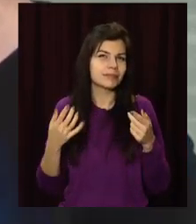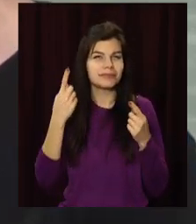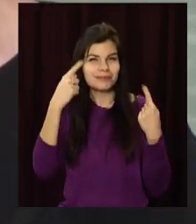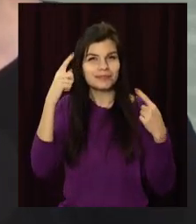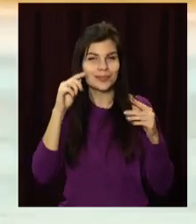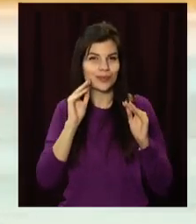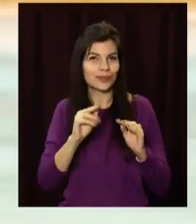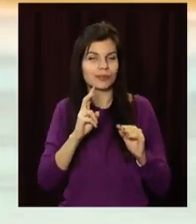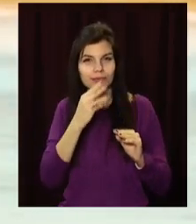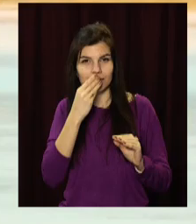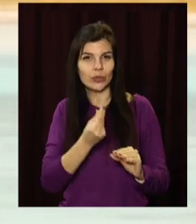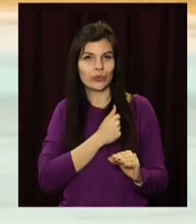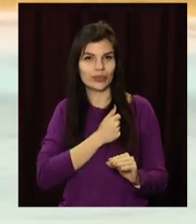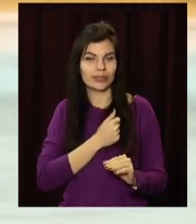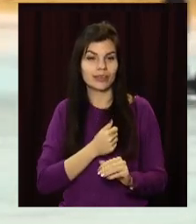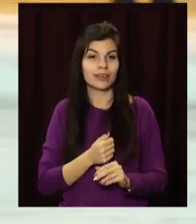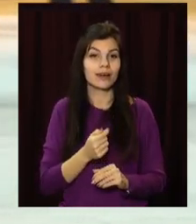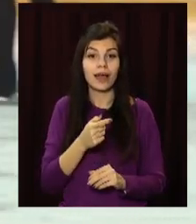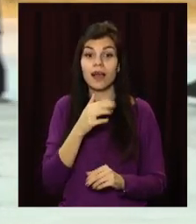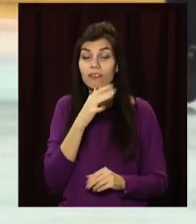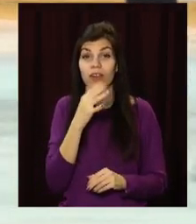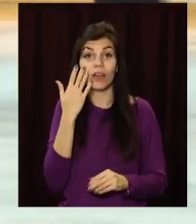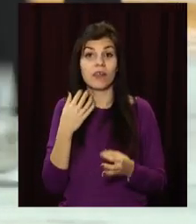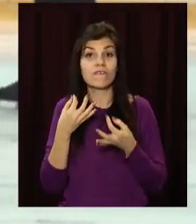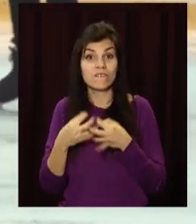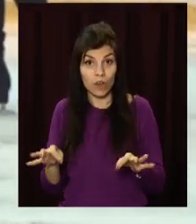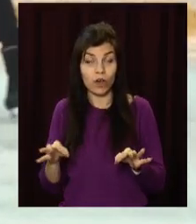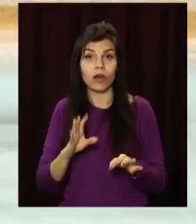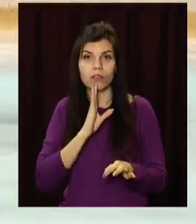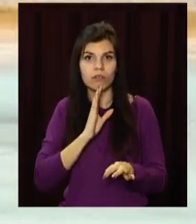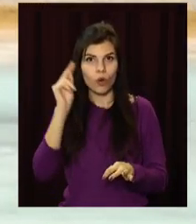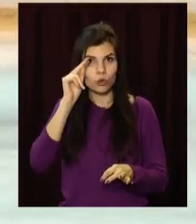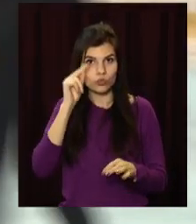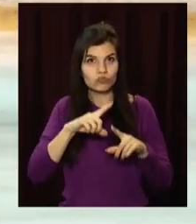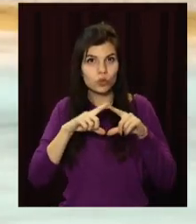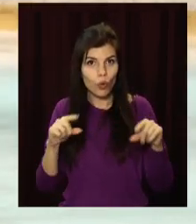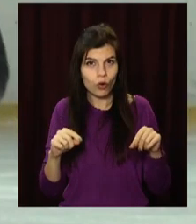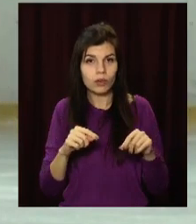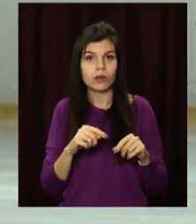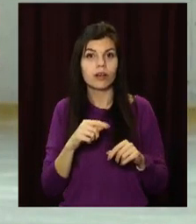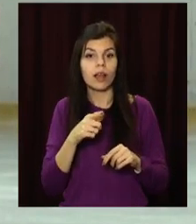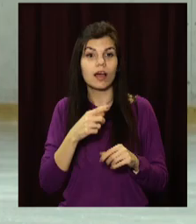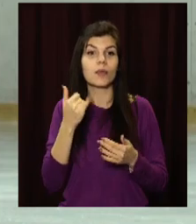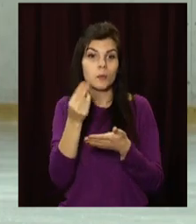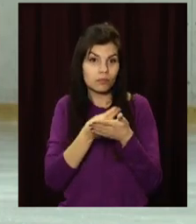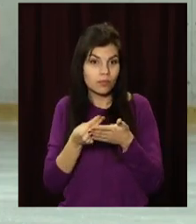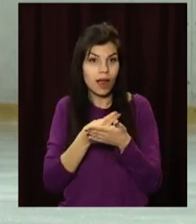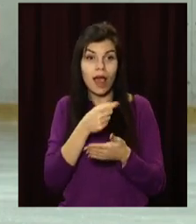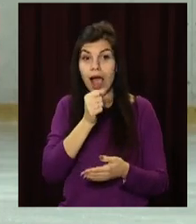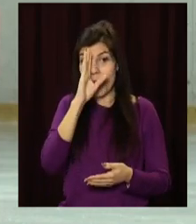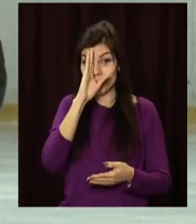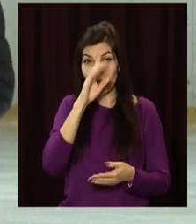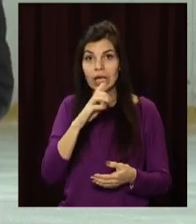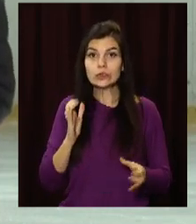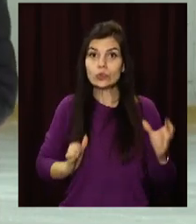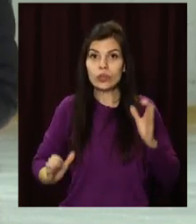доволі виходять. Зараз учимо тройний підкрут, будемо пытаться учити тройні виброси, усложняємо підтримки,